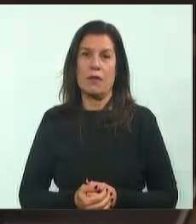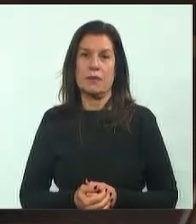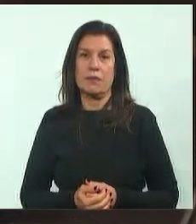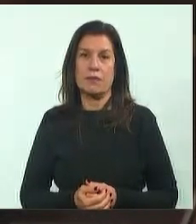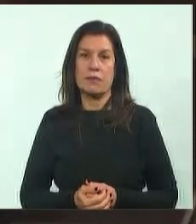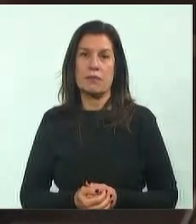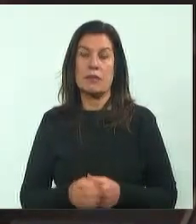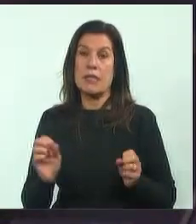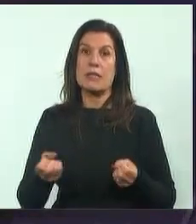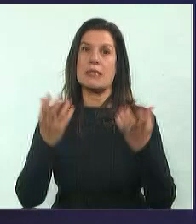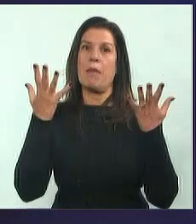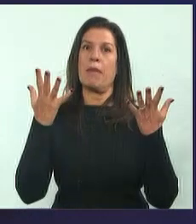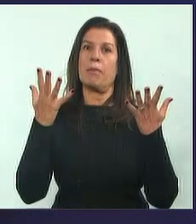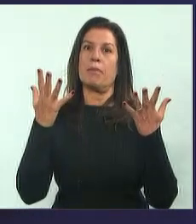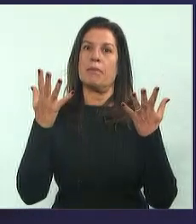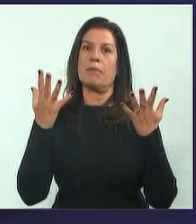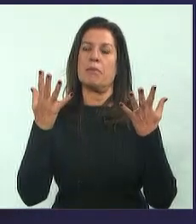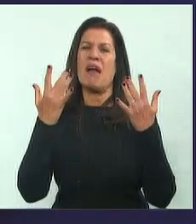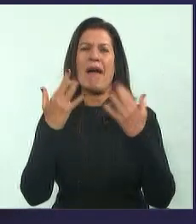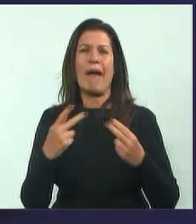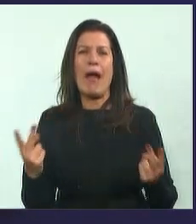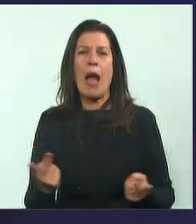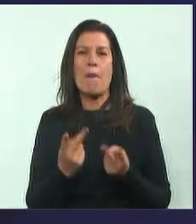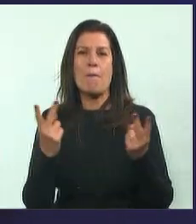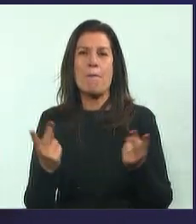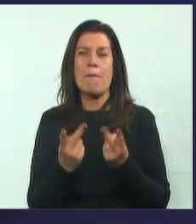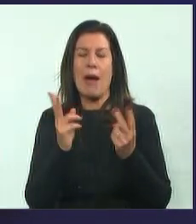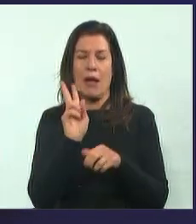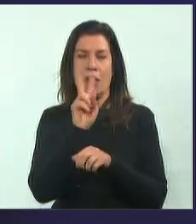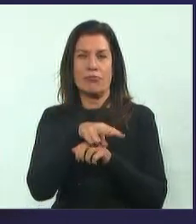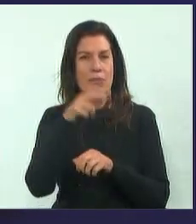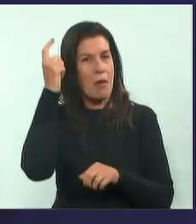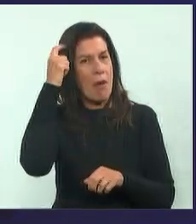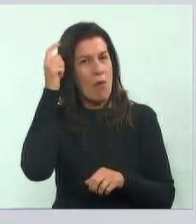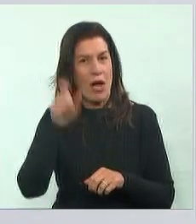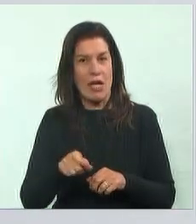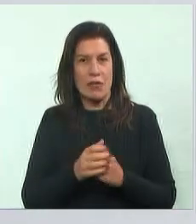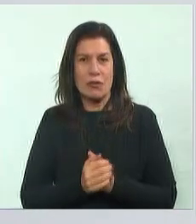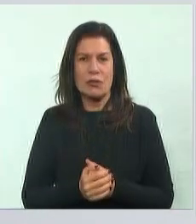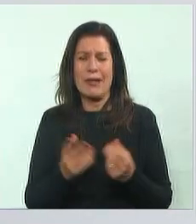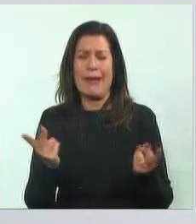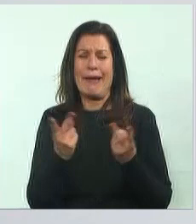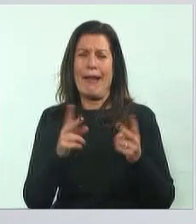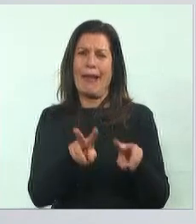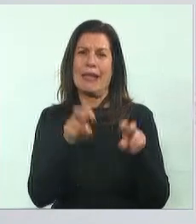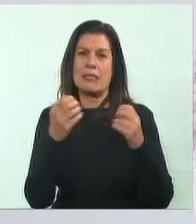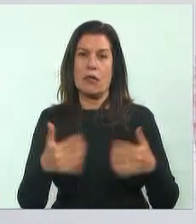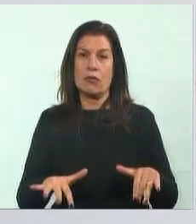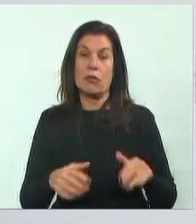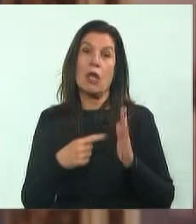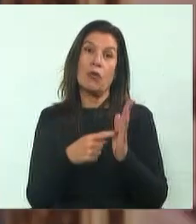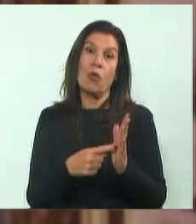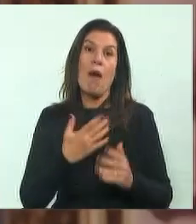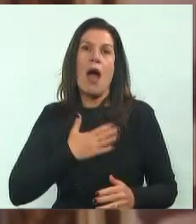קסמים, אשליות, כמה קל לתעתע במוח האנושי, כמה קל לנצל חולשות, למשל את הרצון לרדת